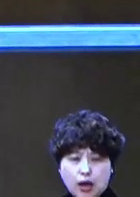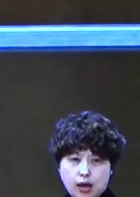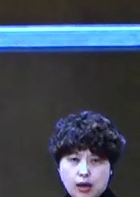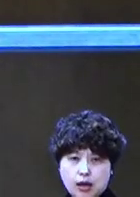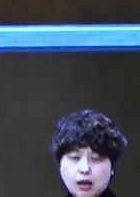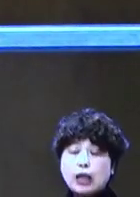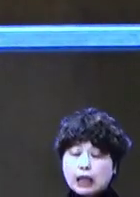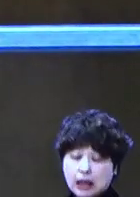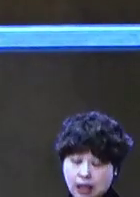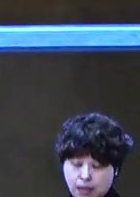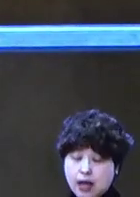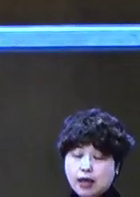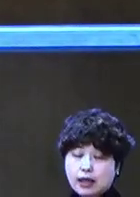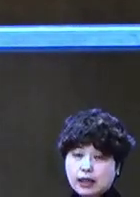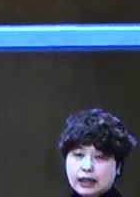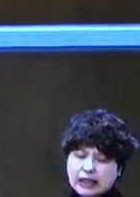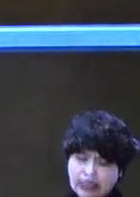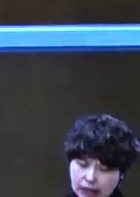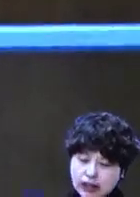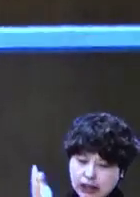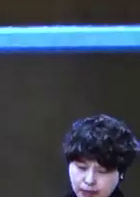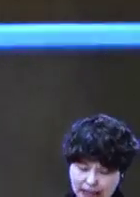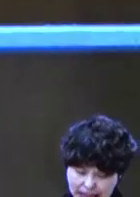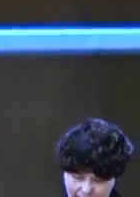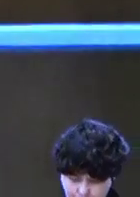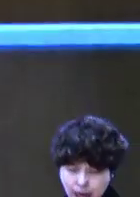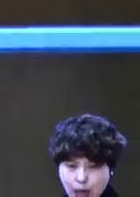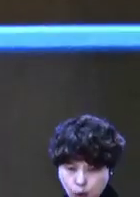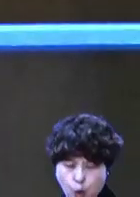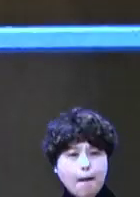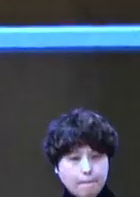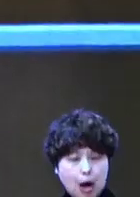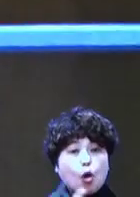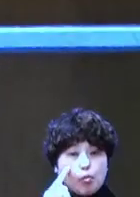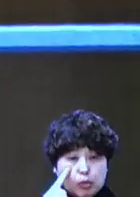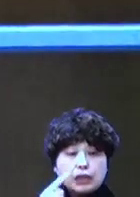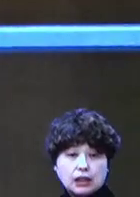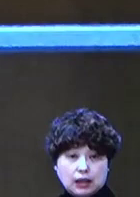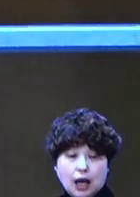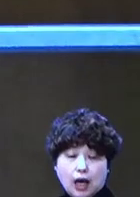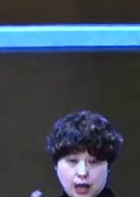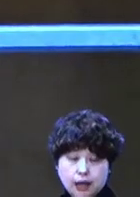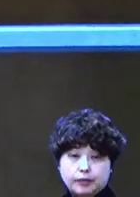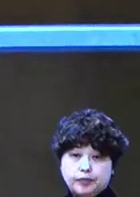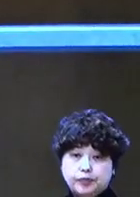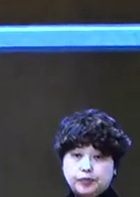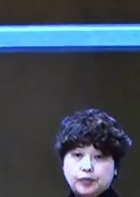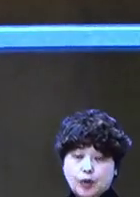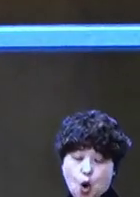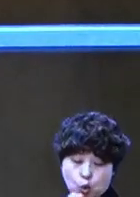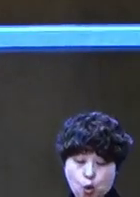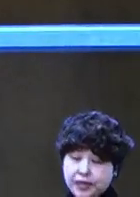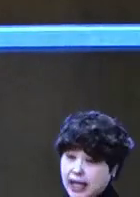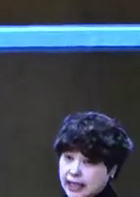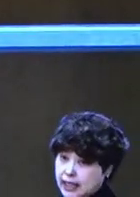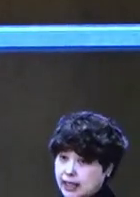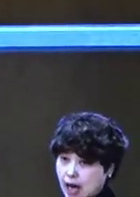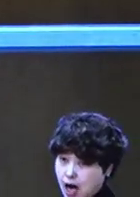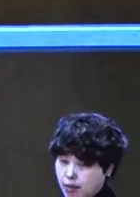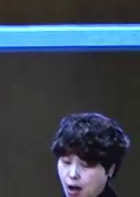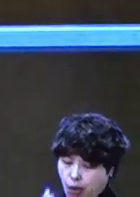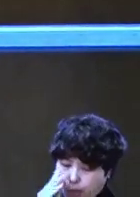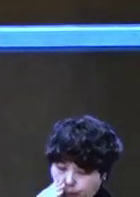늦었지만 이제라도 함께 바꿔봅시다. 도민을 속태우는 현안을 해결하고 도민의 삶을 윤택하게